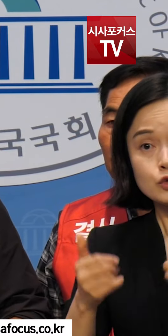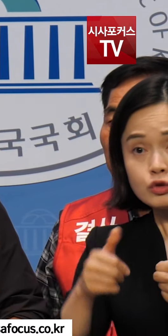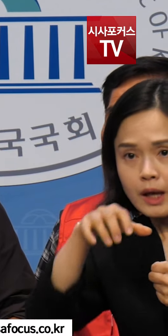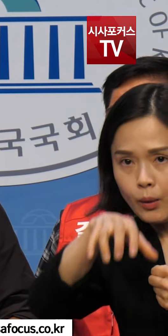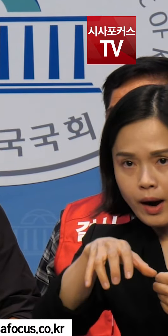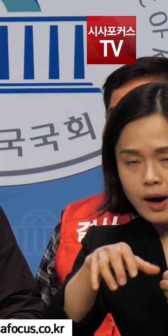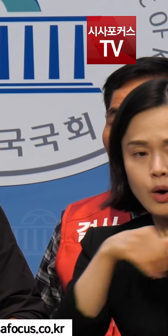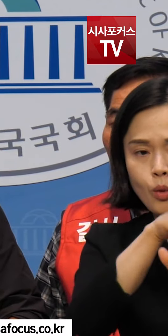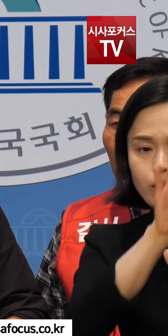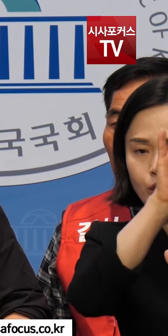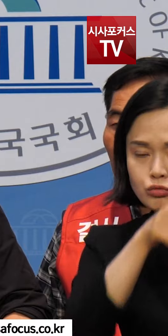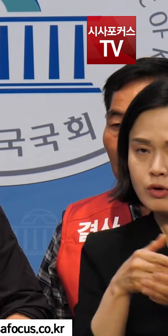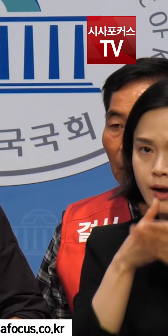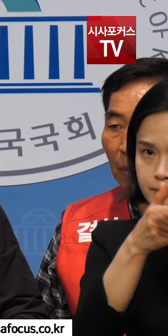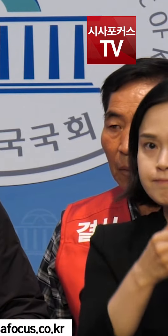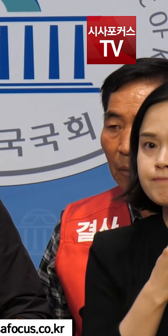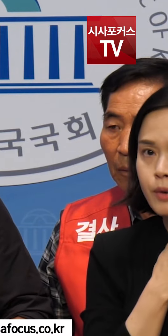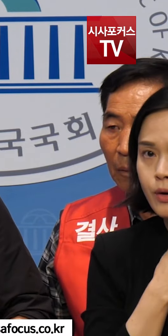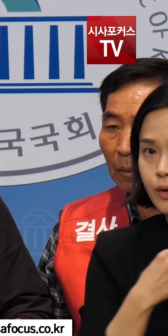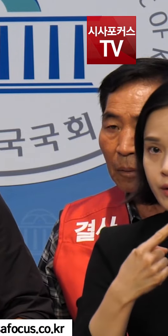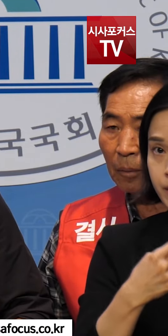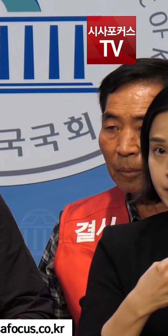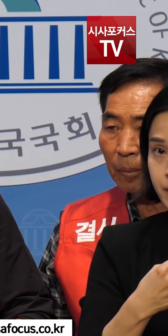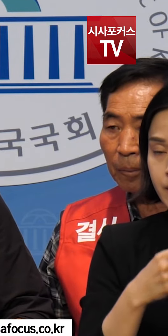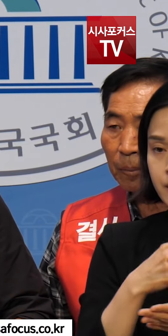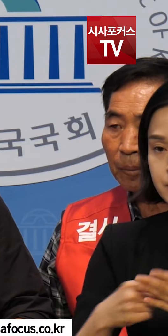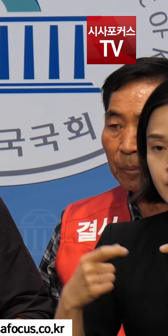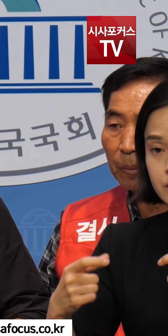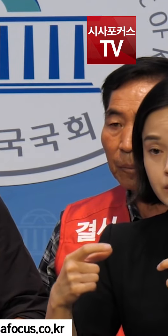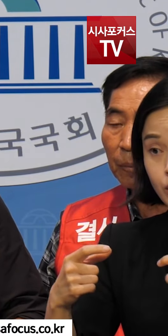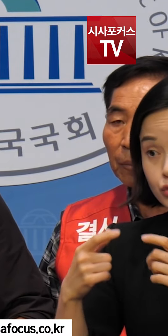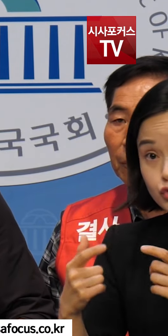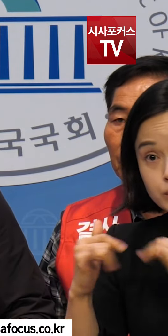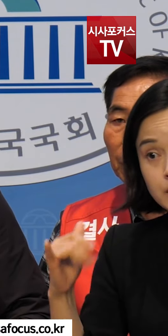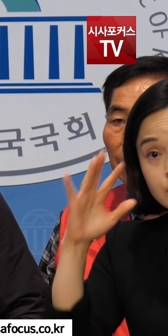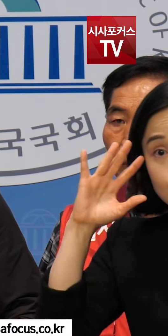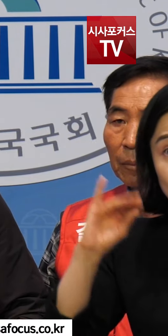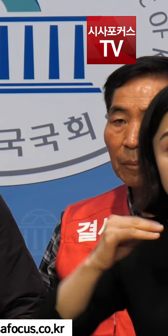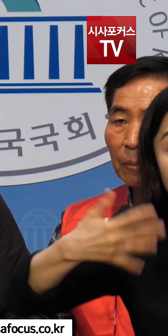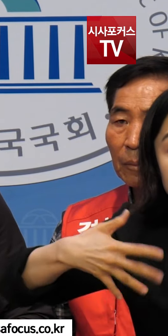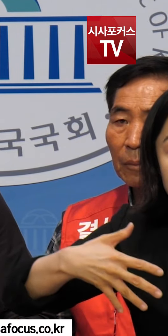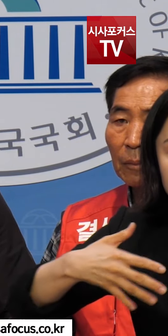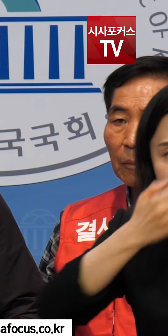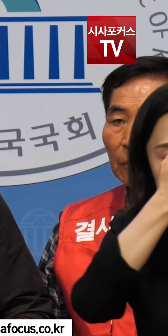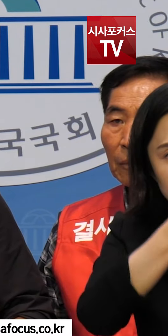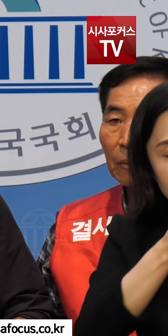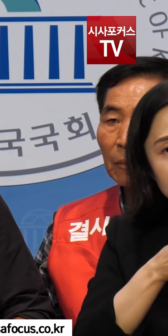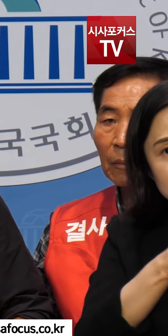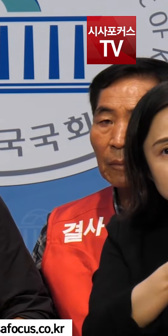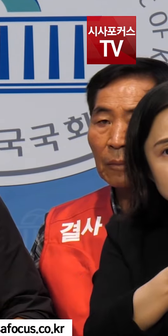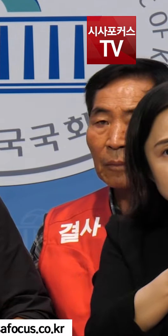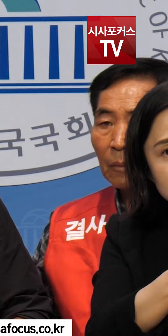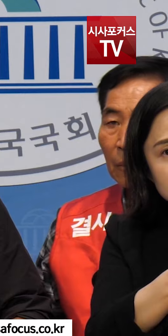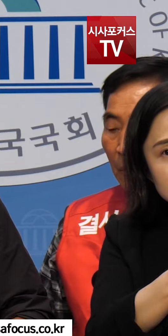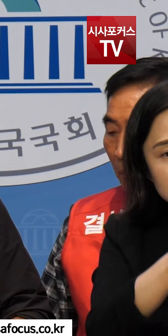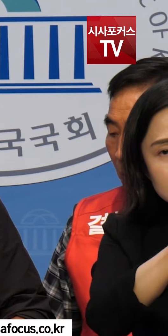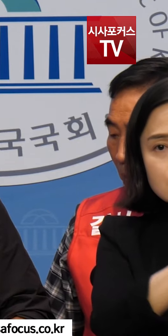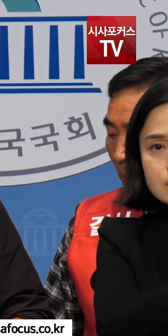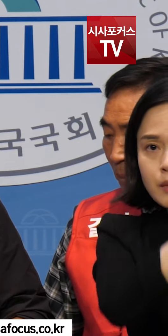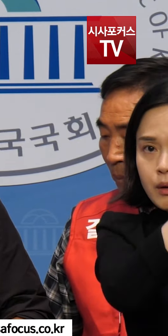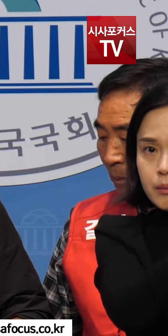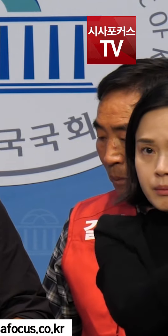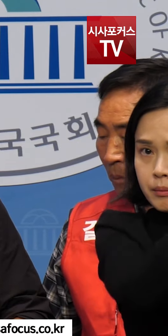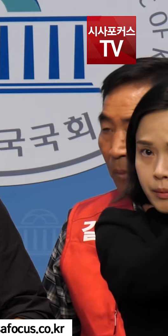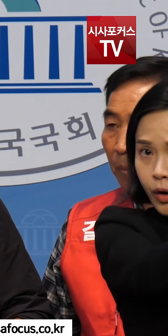환경부에 전달합니다. 하나, 피해 지역 주민 동의 없이 일방적으로 추진하는 낙동강 유역 취수원